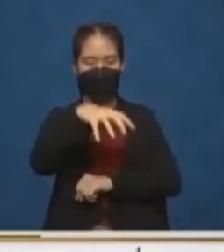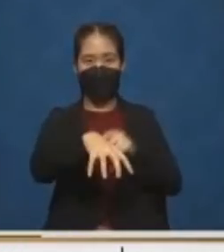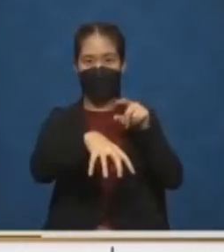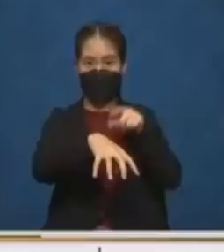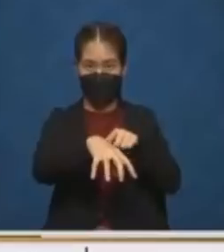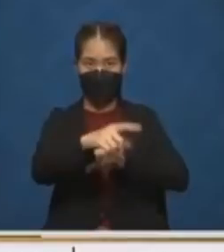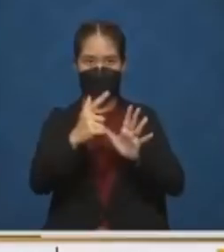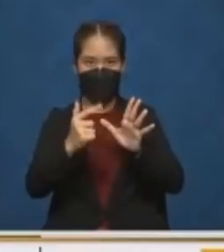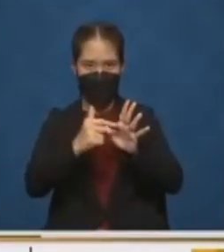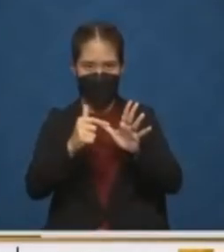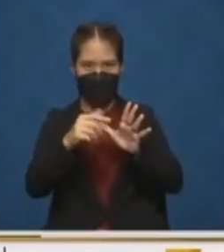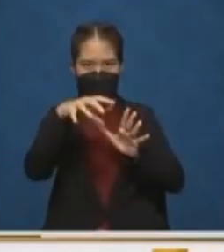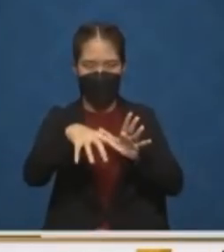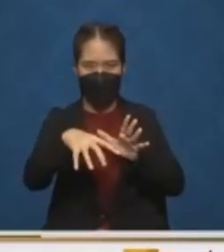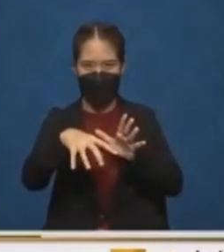ีนที่โวัก